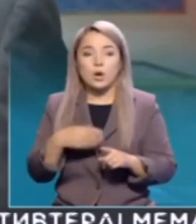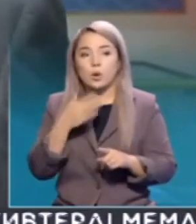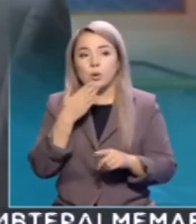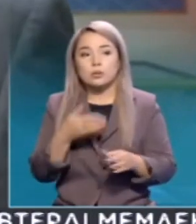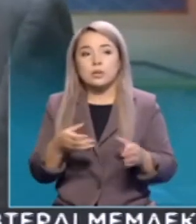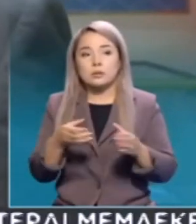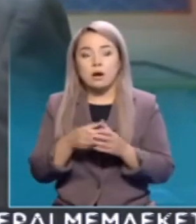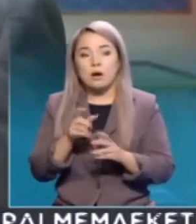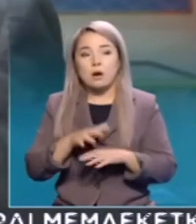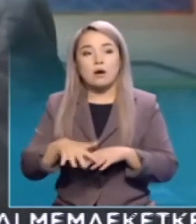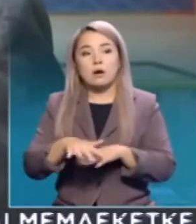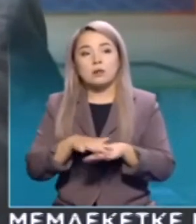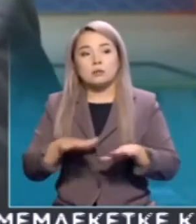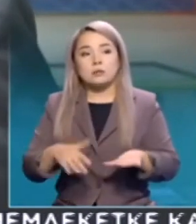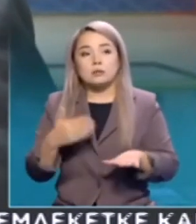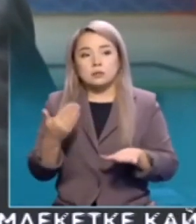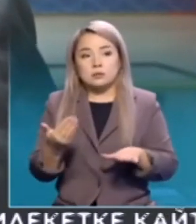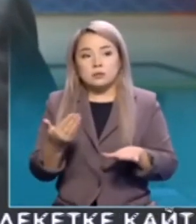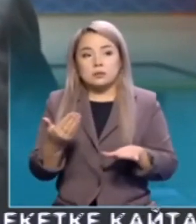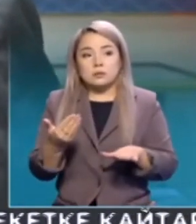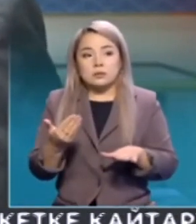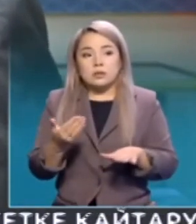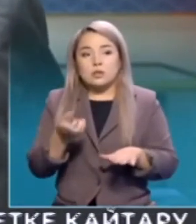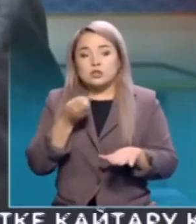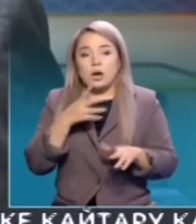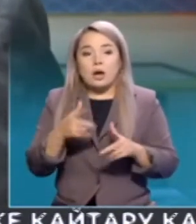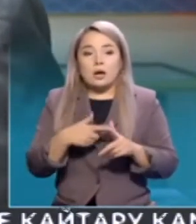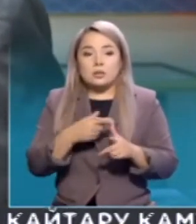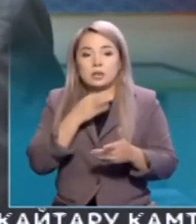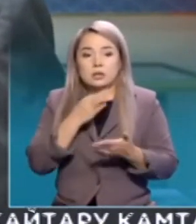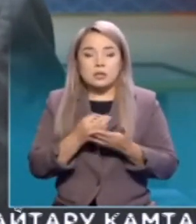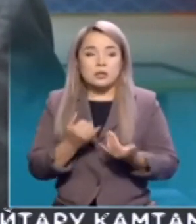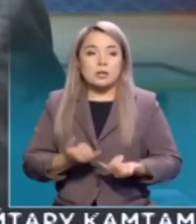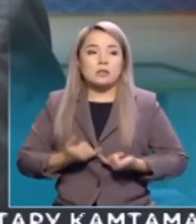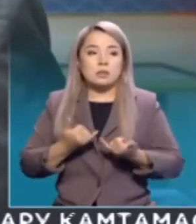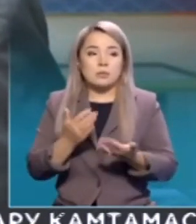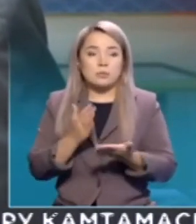ұлтының, халқының да жақсы атын шығарып келе жатқан адам.